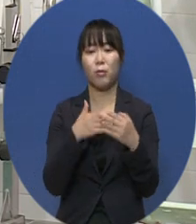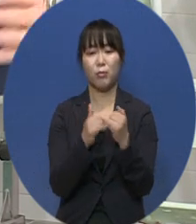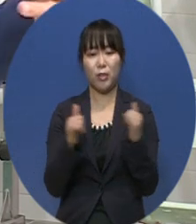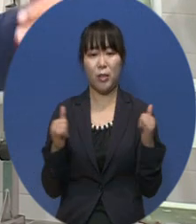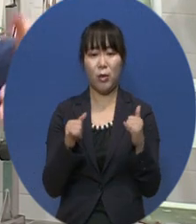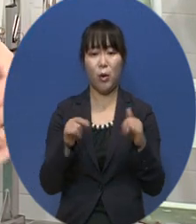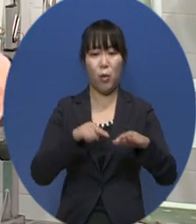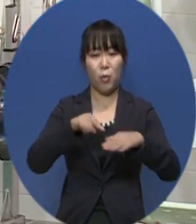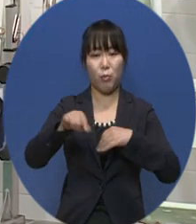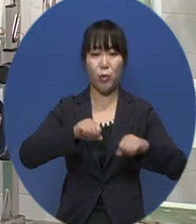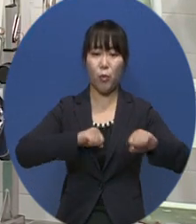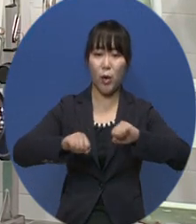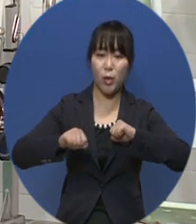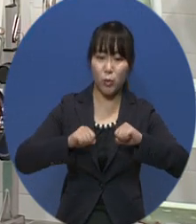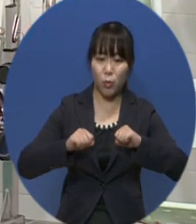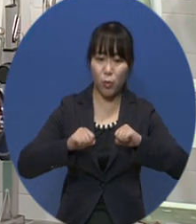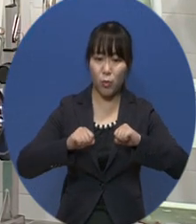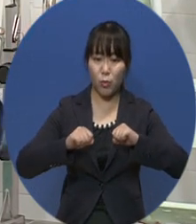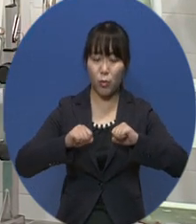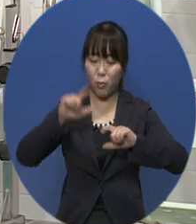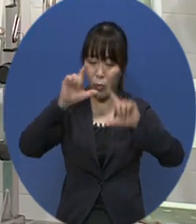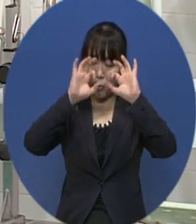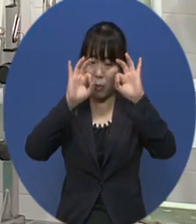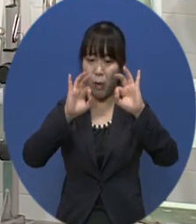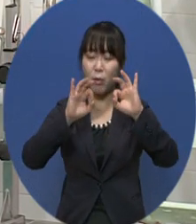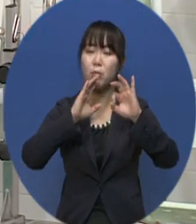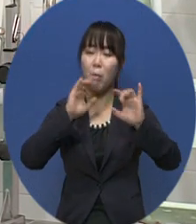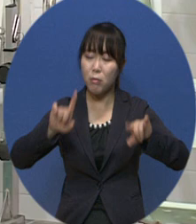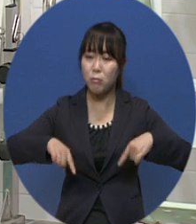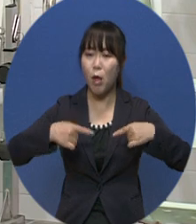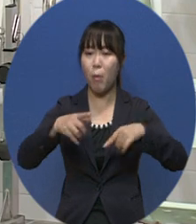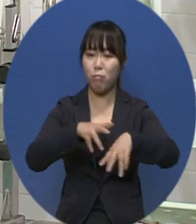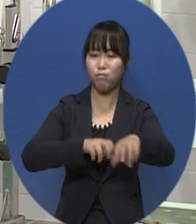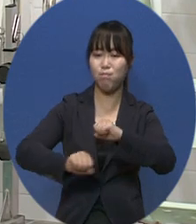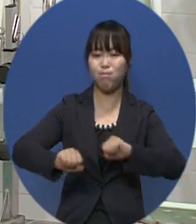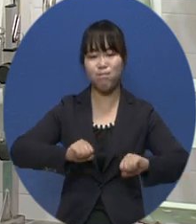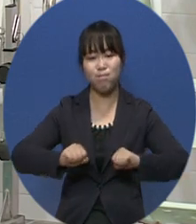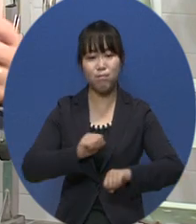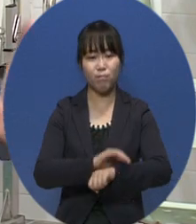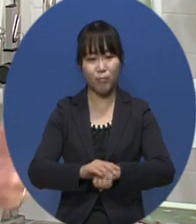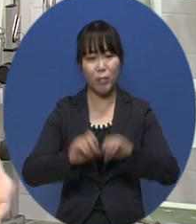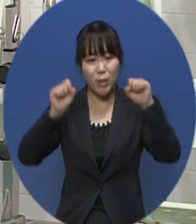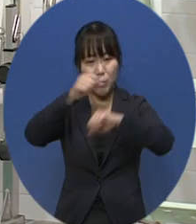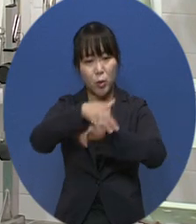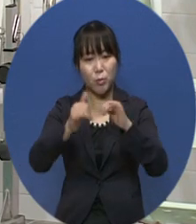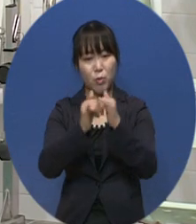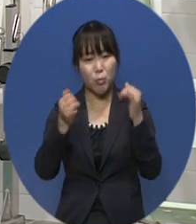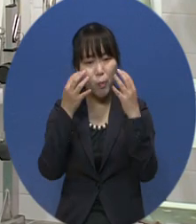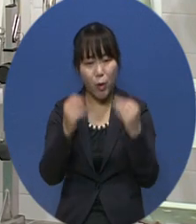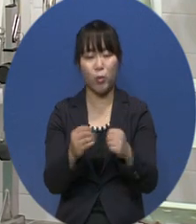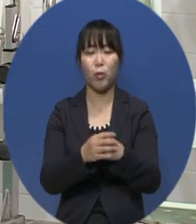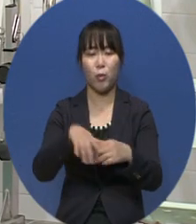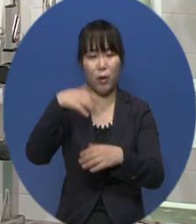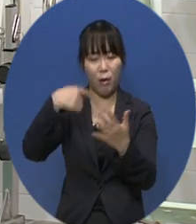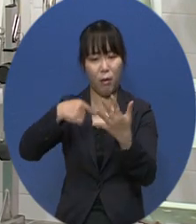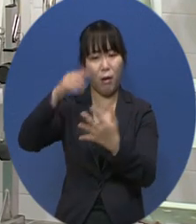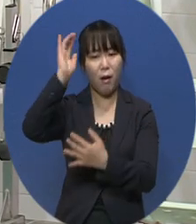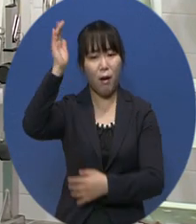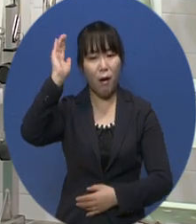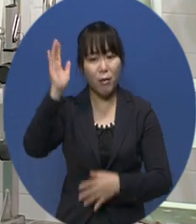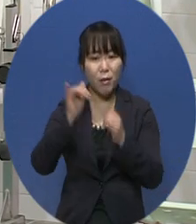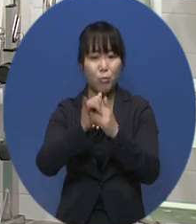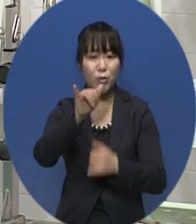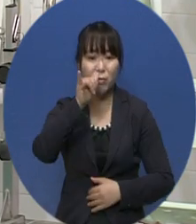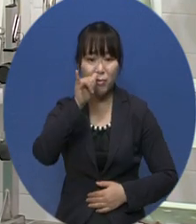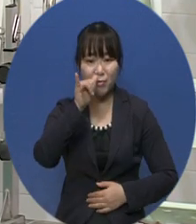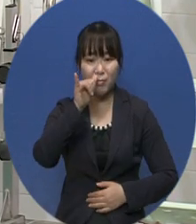또 이렇게 밖에서 활동하는 걸 보면 적극적이에요, 참여가. 네. 예, 또 스포츠인들이 또 많고, 네. 또 강의하시는 분들도